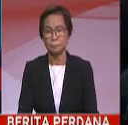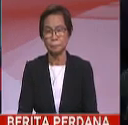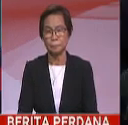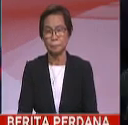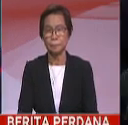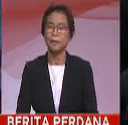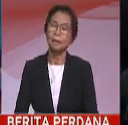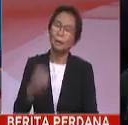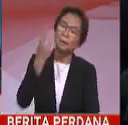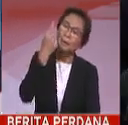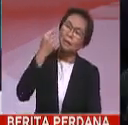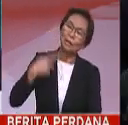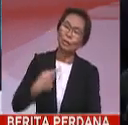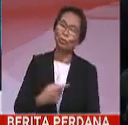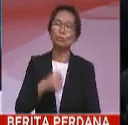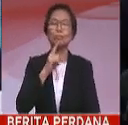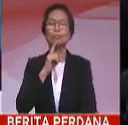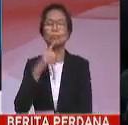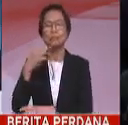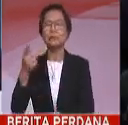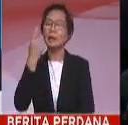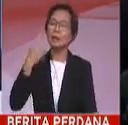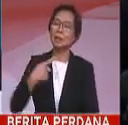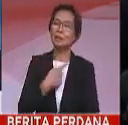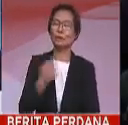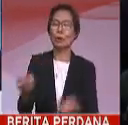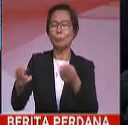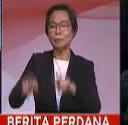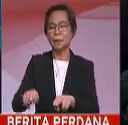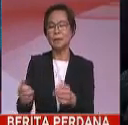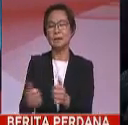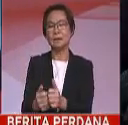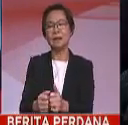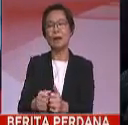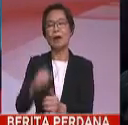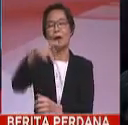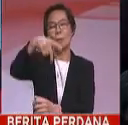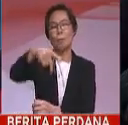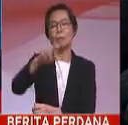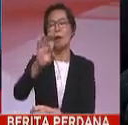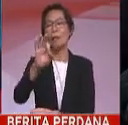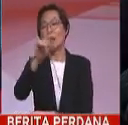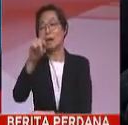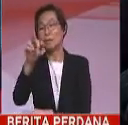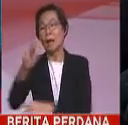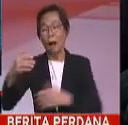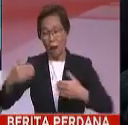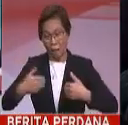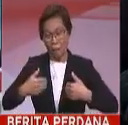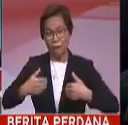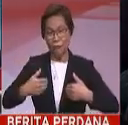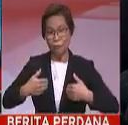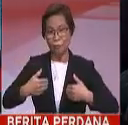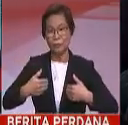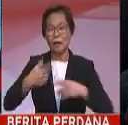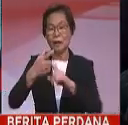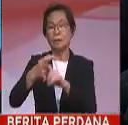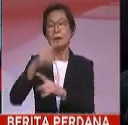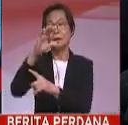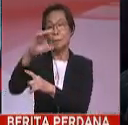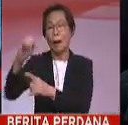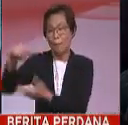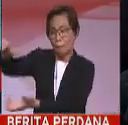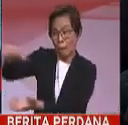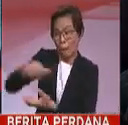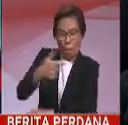Telah pun tadi kita meterai perjanjian dengan Pfizer, yang mana kita yakin dengan adanya bekalan daripada syarikat pengeluaran